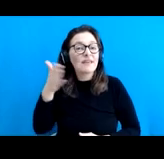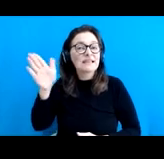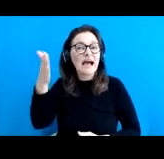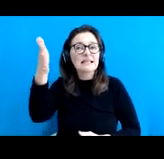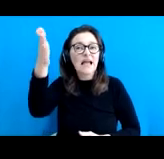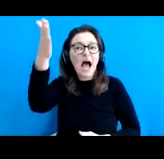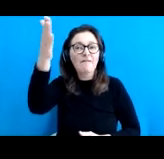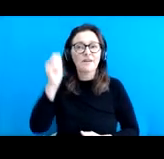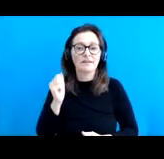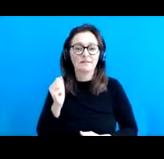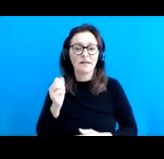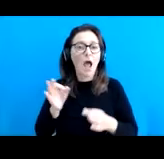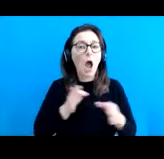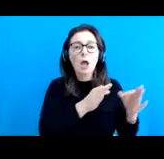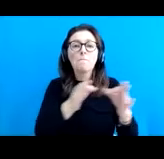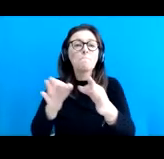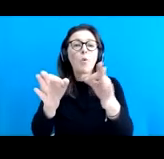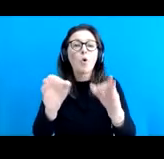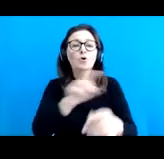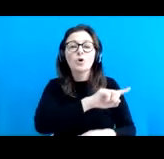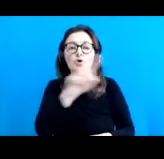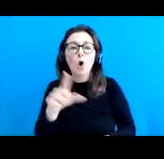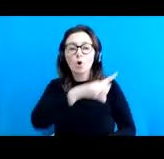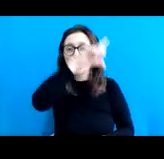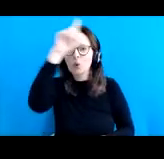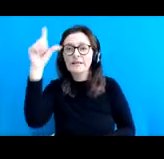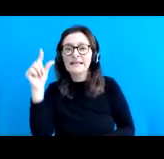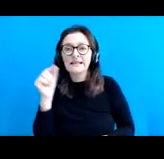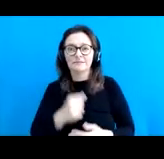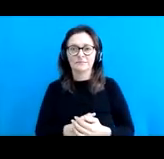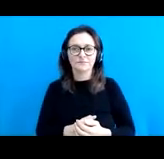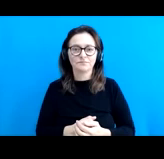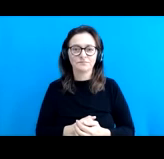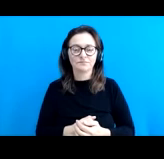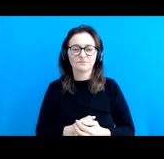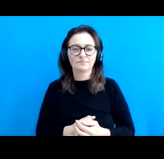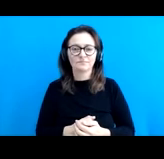Dve zastavi in pot do ljudi.